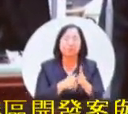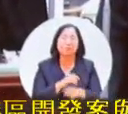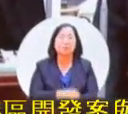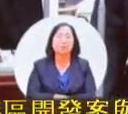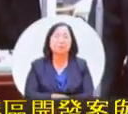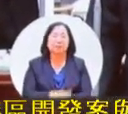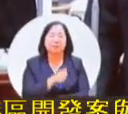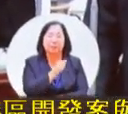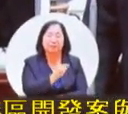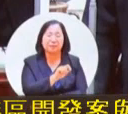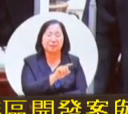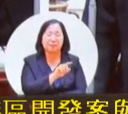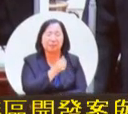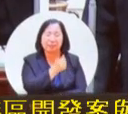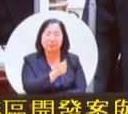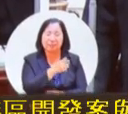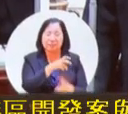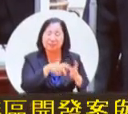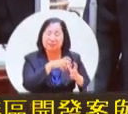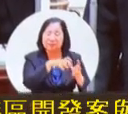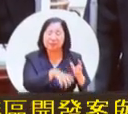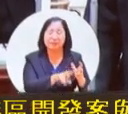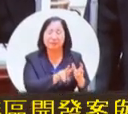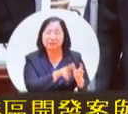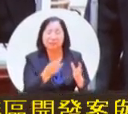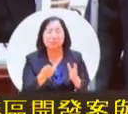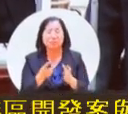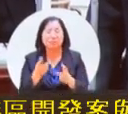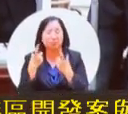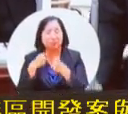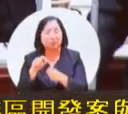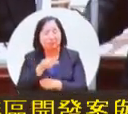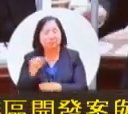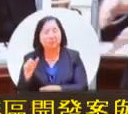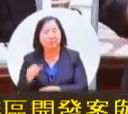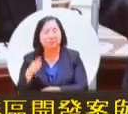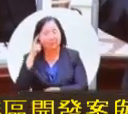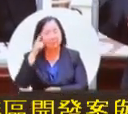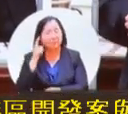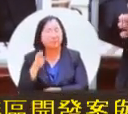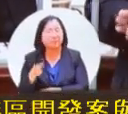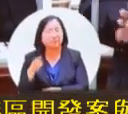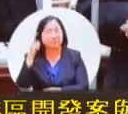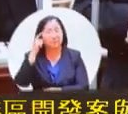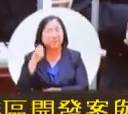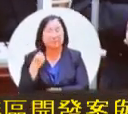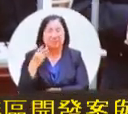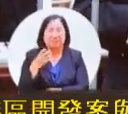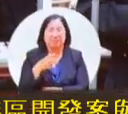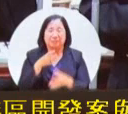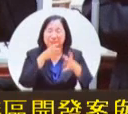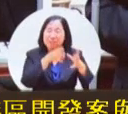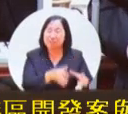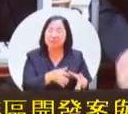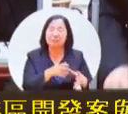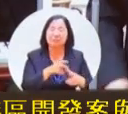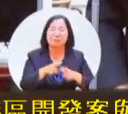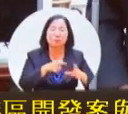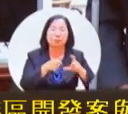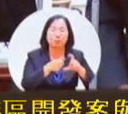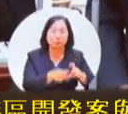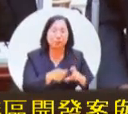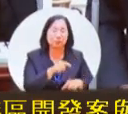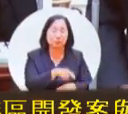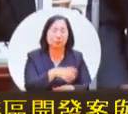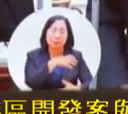变成 B 厂的原料，我们要用这样的概念来做。它又是一个新设的园区，所以我们对于里